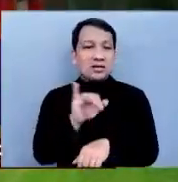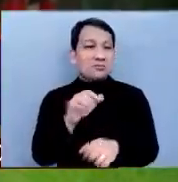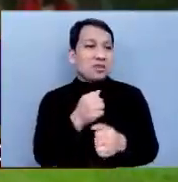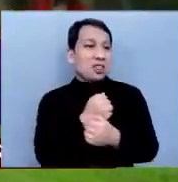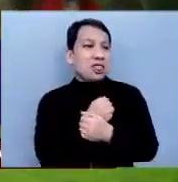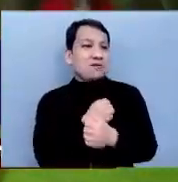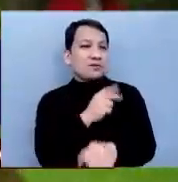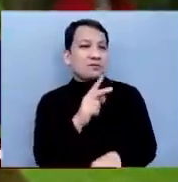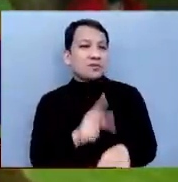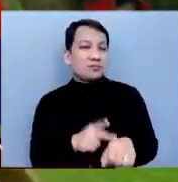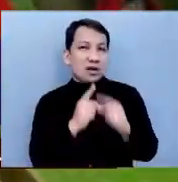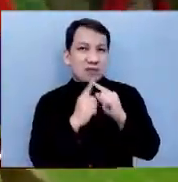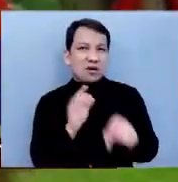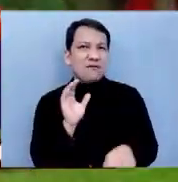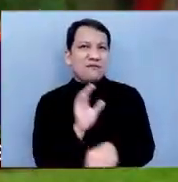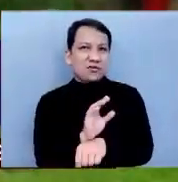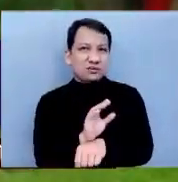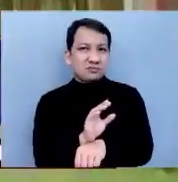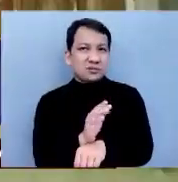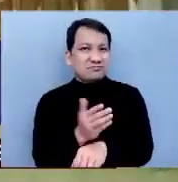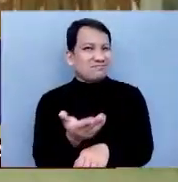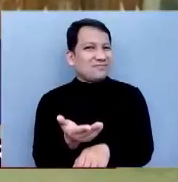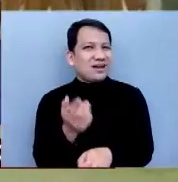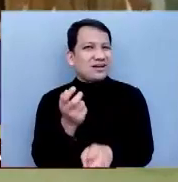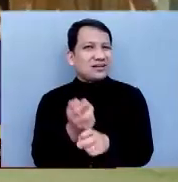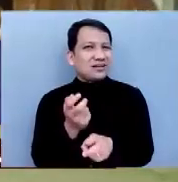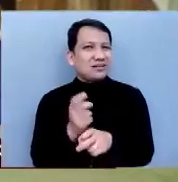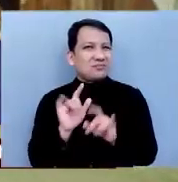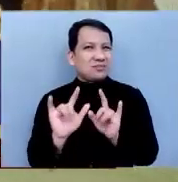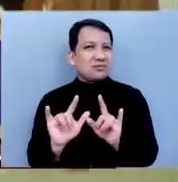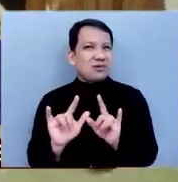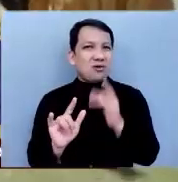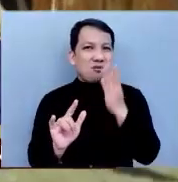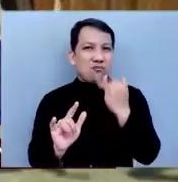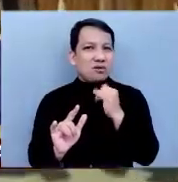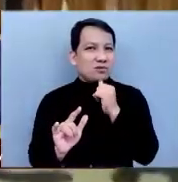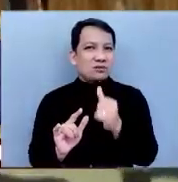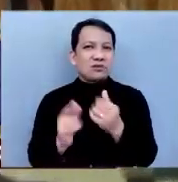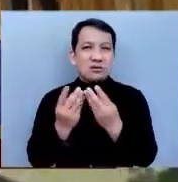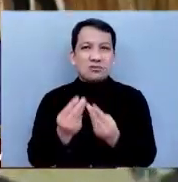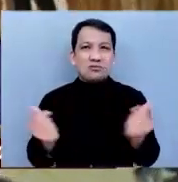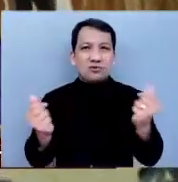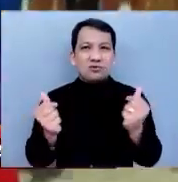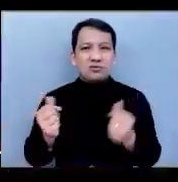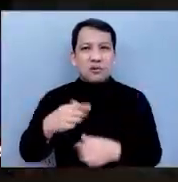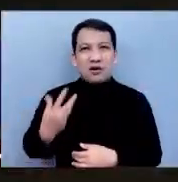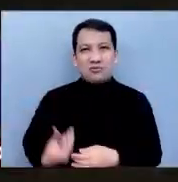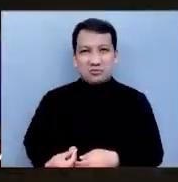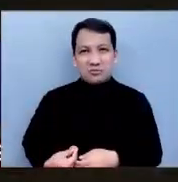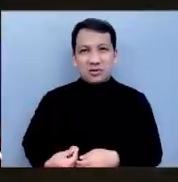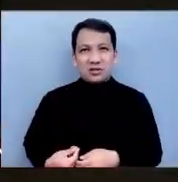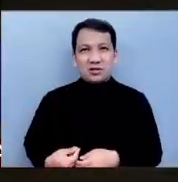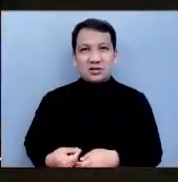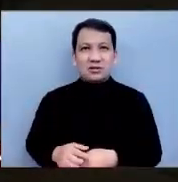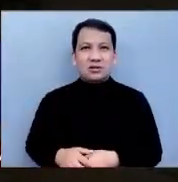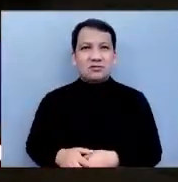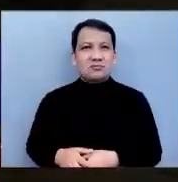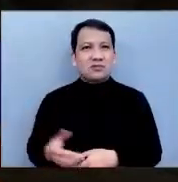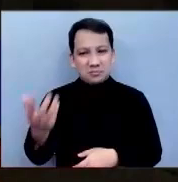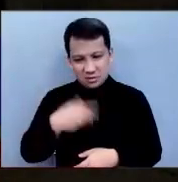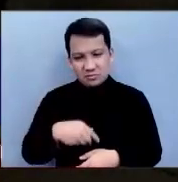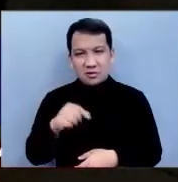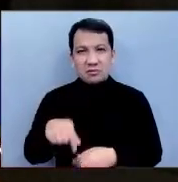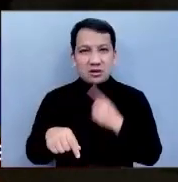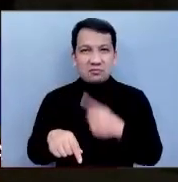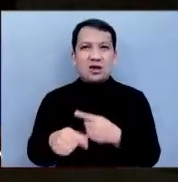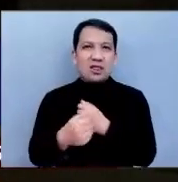parang sapilitan. Ang hirap daw mahalin ng bansa natin dahil sa hindi mawala-walang katiwalian. Maganda naman talaga na mahalin